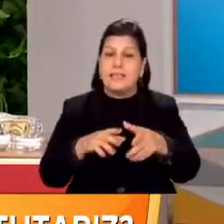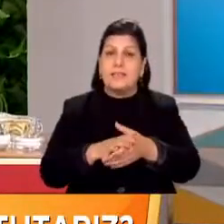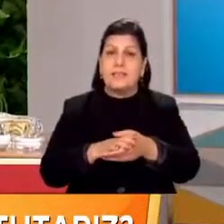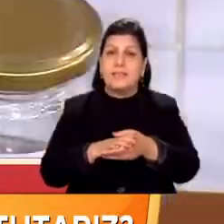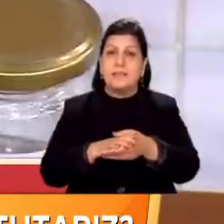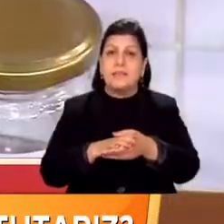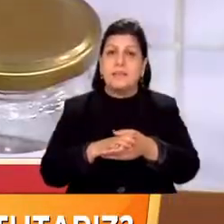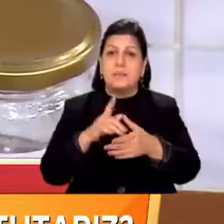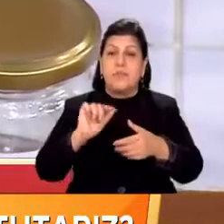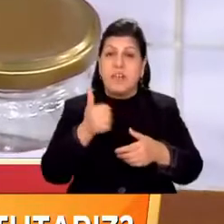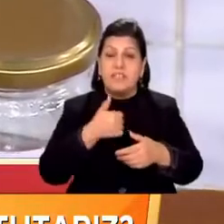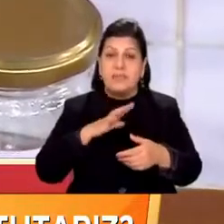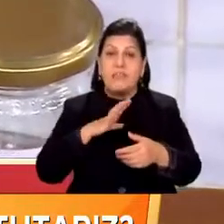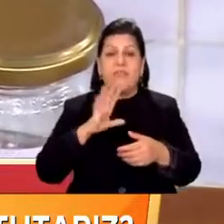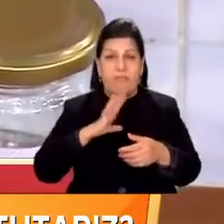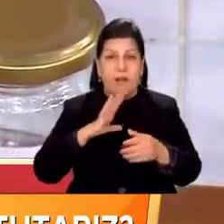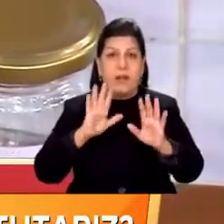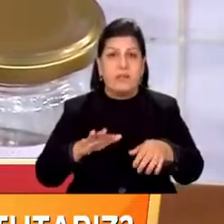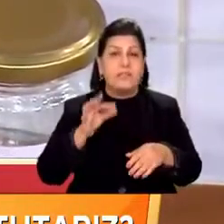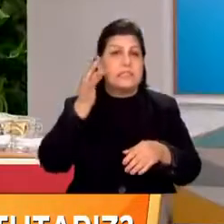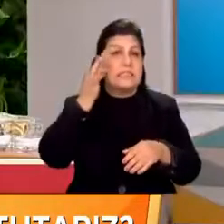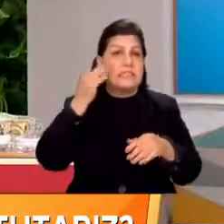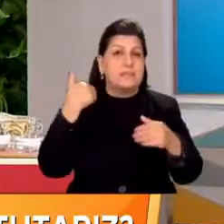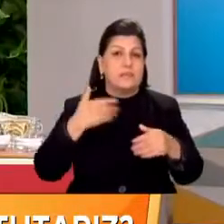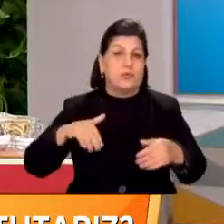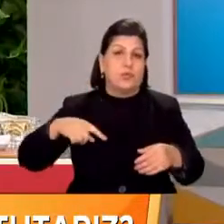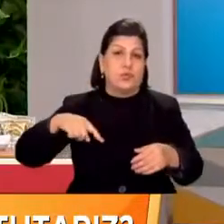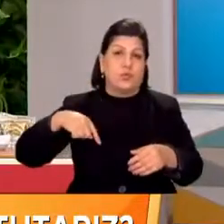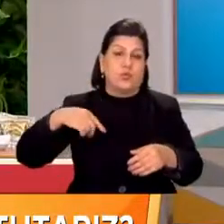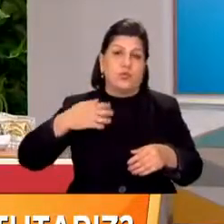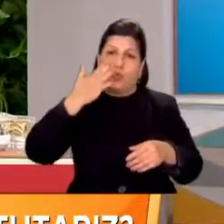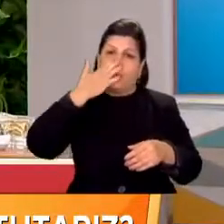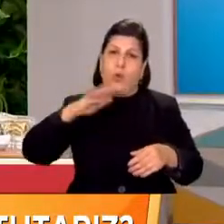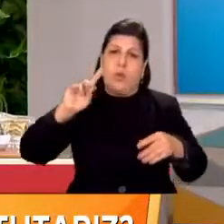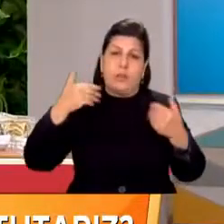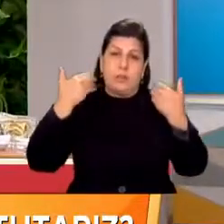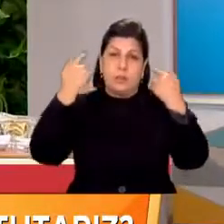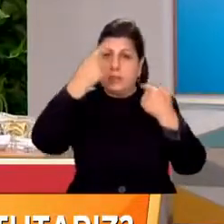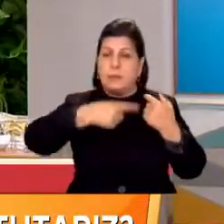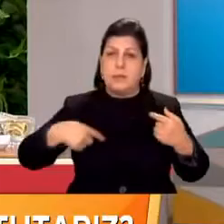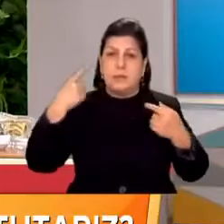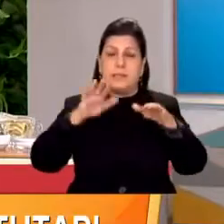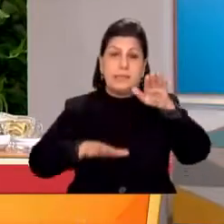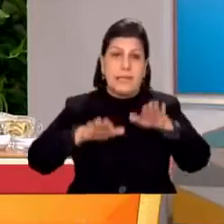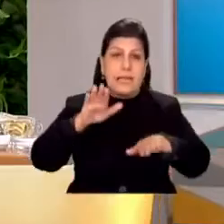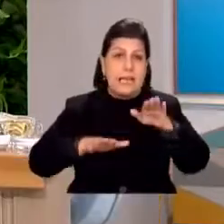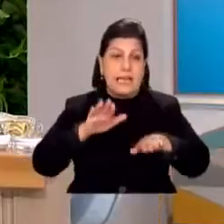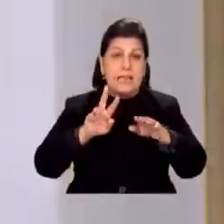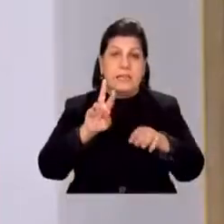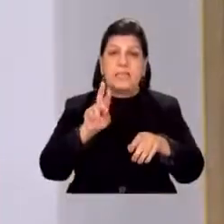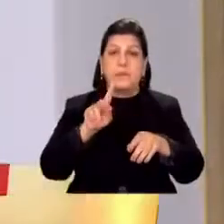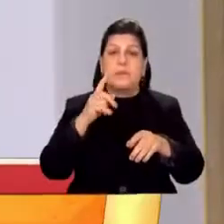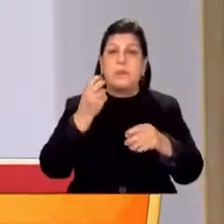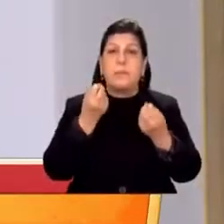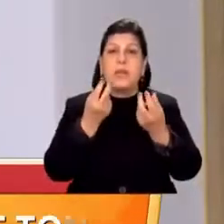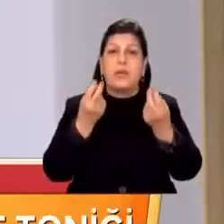özelliği var mı? Var, var. Şimdi cildimizin doğal bir florası var biliyorsunuz, cilt florası. Bu flora eğer dengeli bir şekilde olursa buradaki